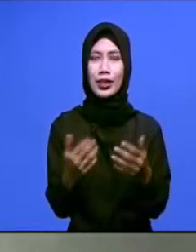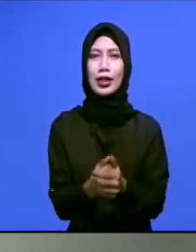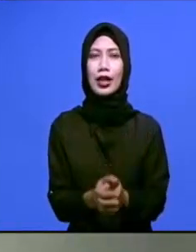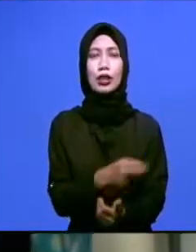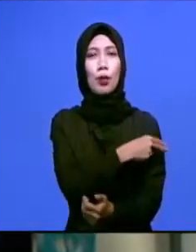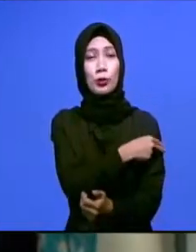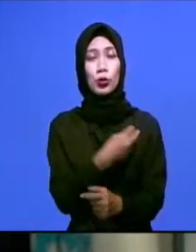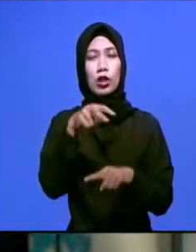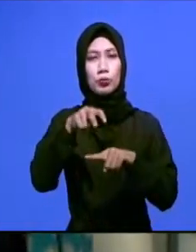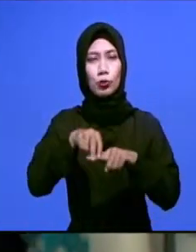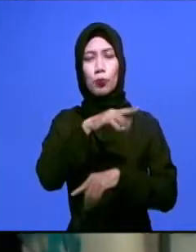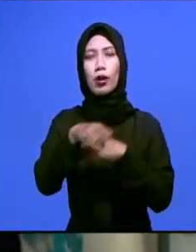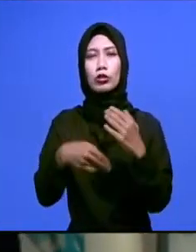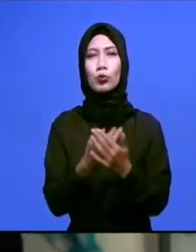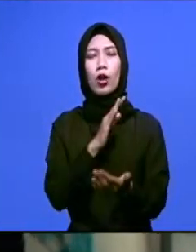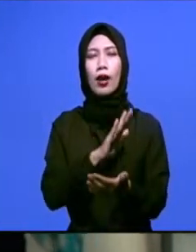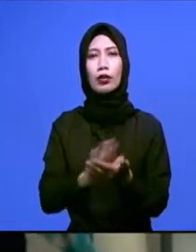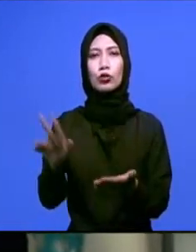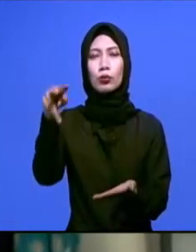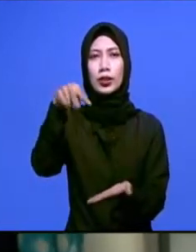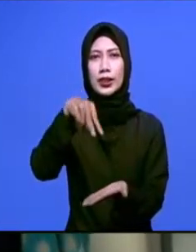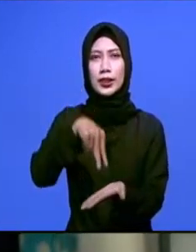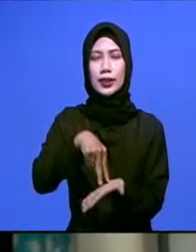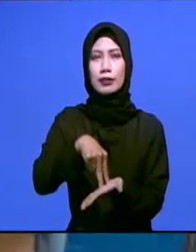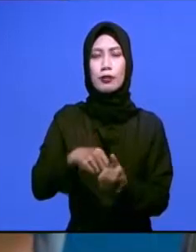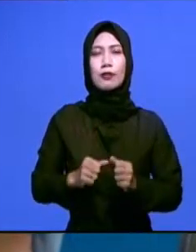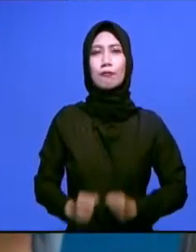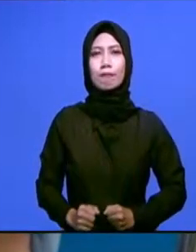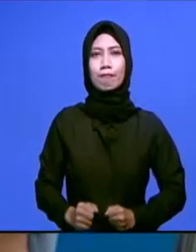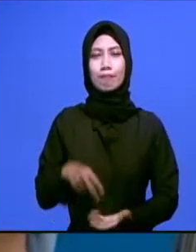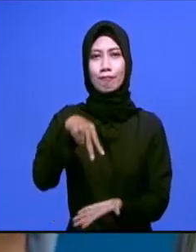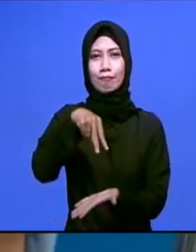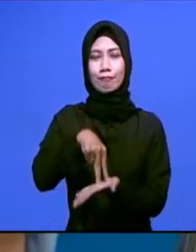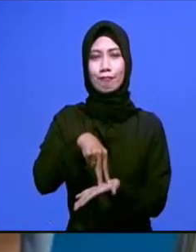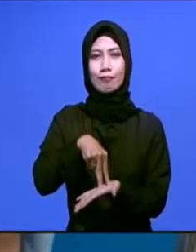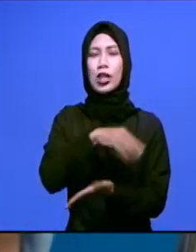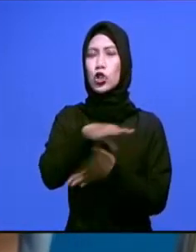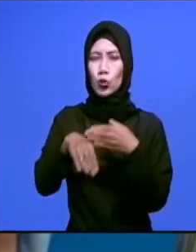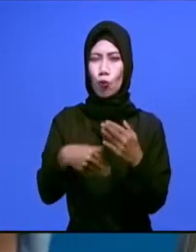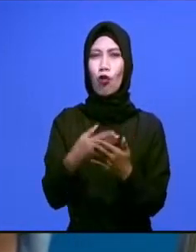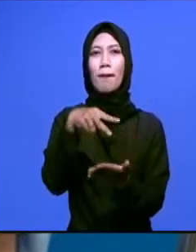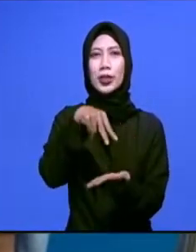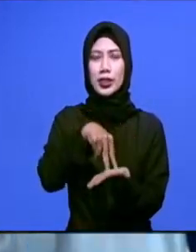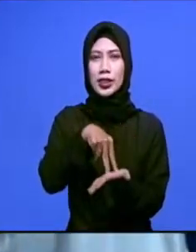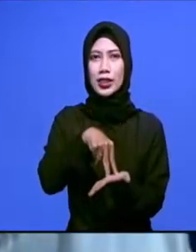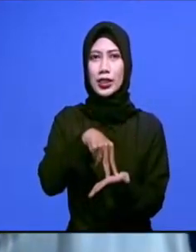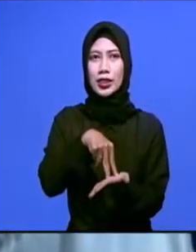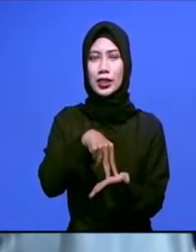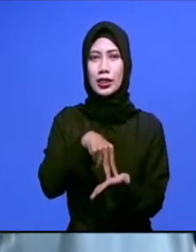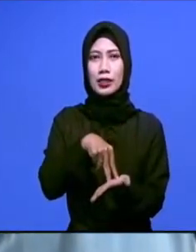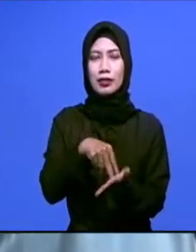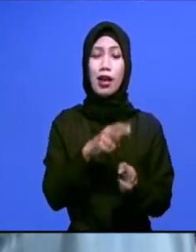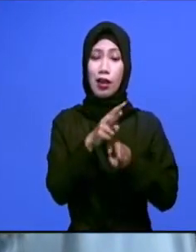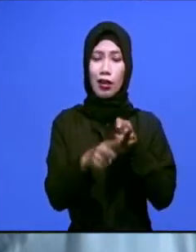MRT, serentak berdiri tegap sikap sempurna, baik yang ada di area peron maupun kereta karena rangkaian kereta juga